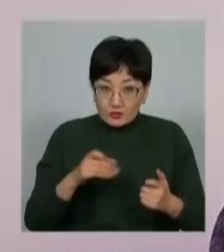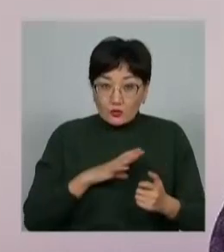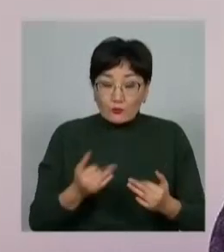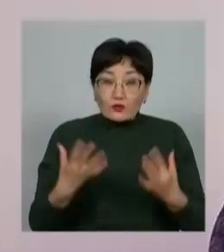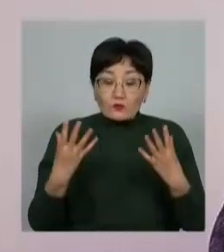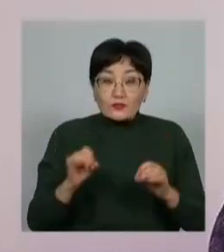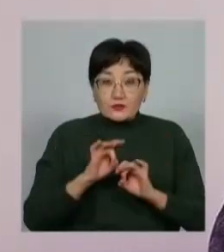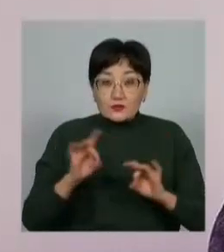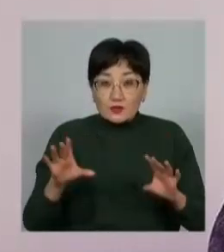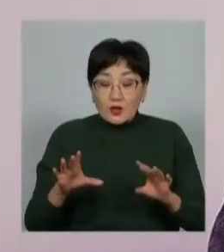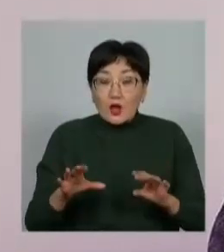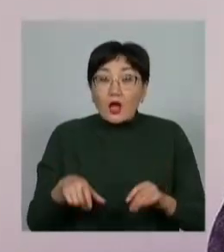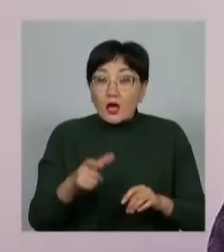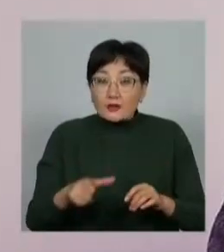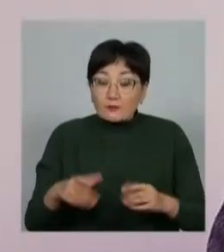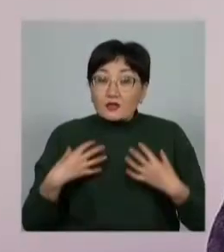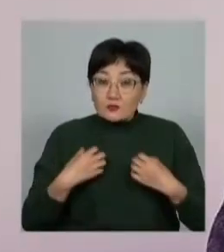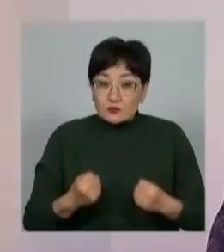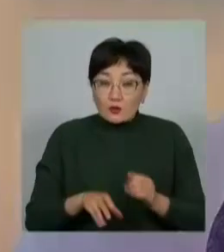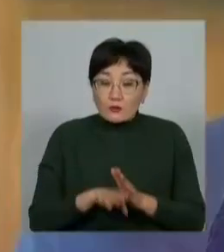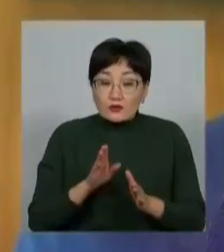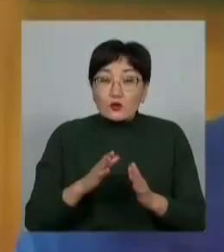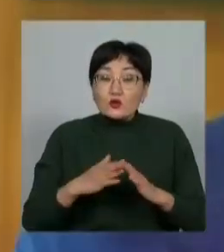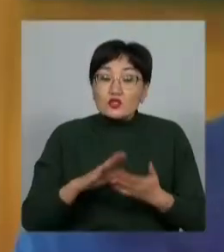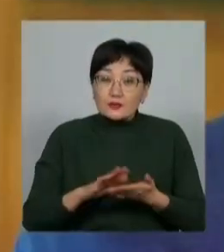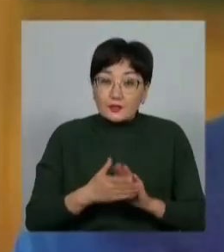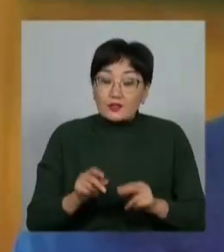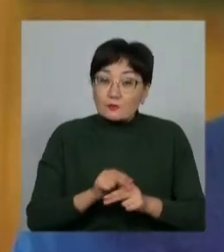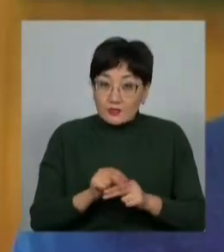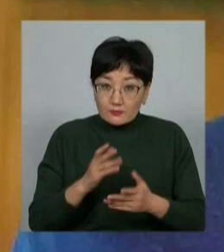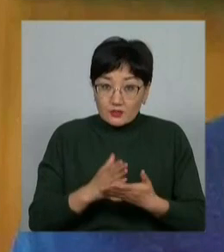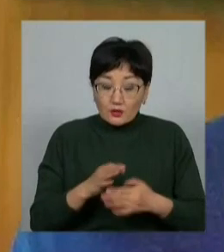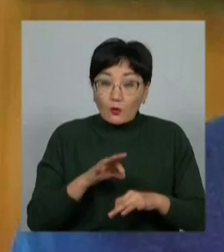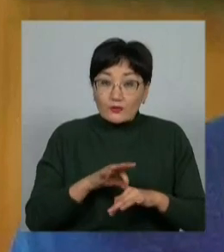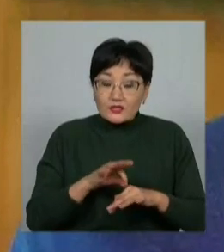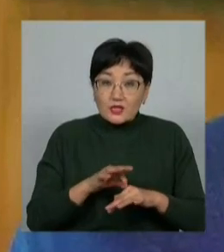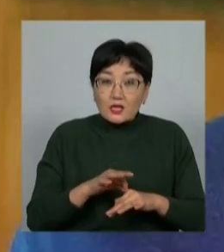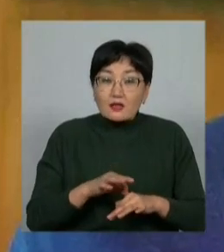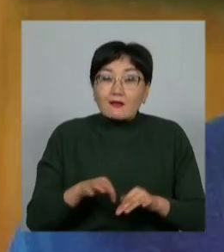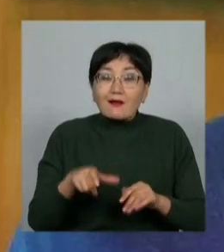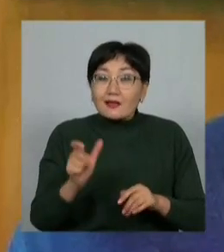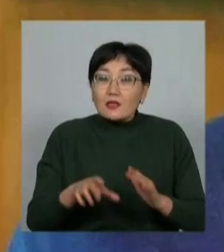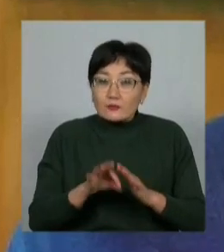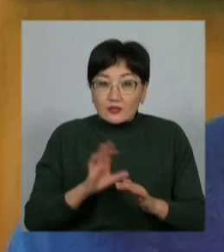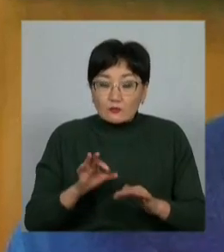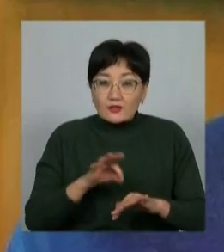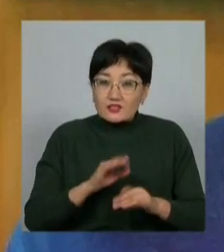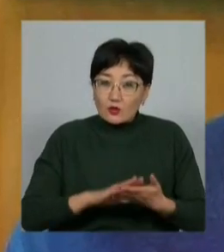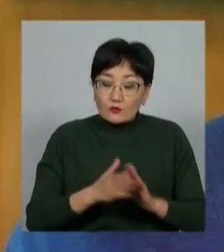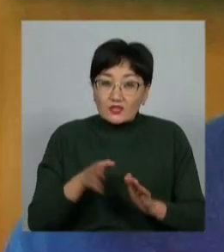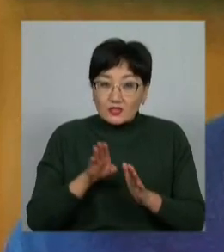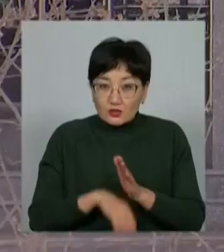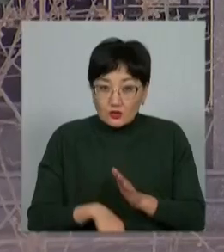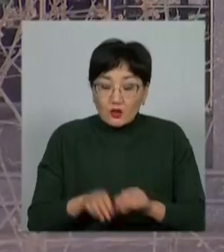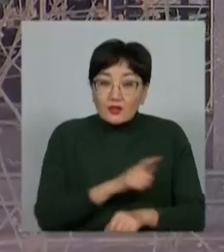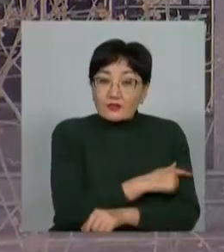Бүгінде танымал жұптың денсаулығы жақсарған, үй жағдайында ем қабылдауда. Айта кетейін, аурудың адам таңдамайтынын, эпидахуалдың нашарлап